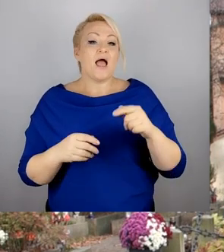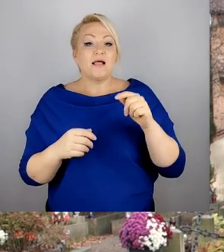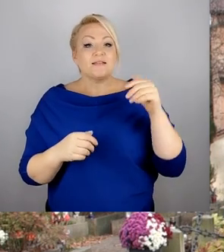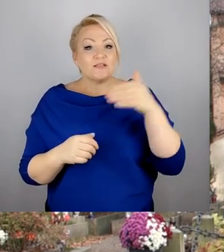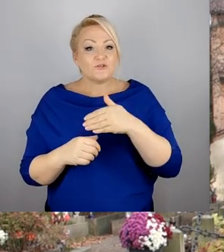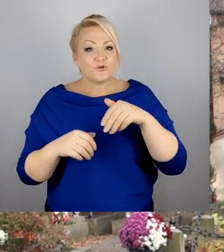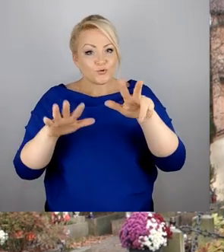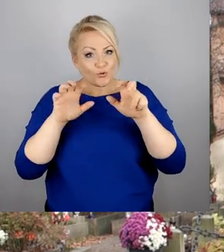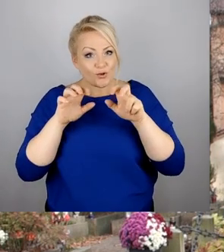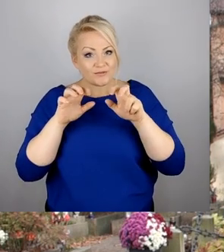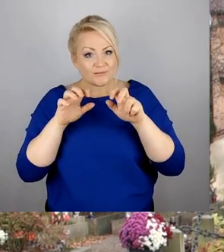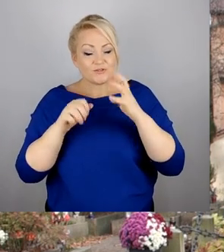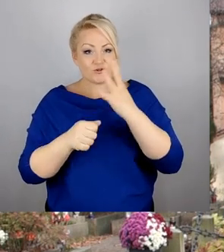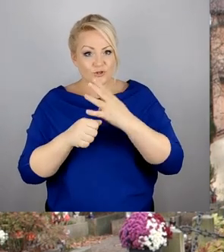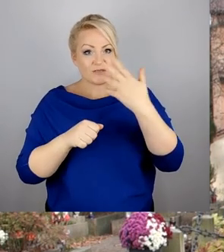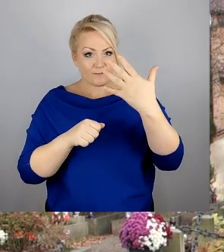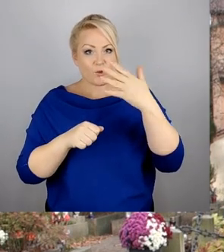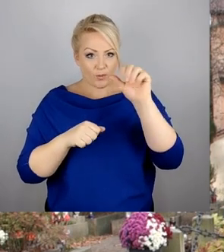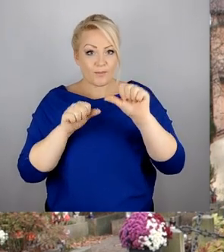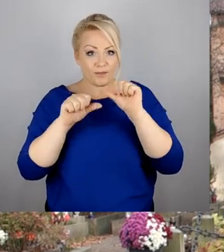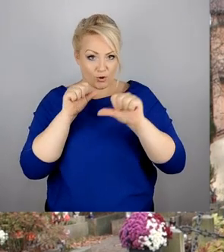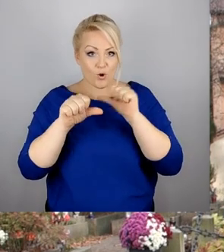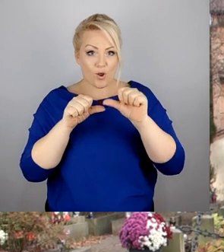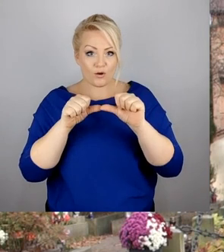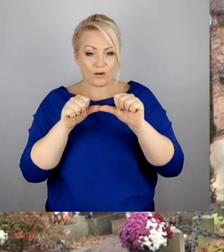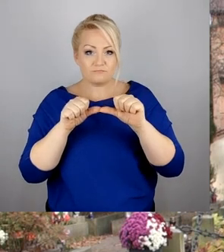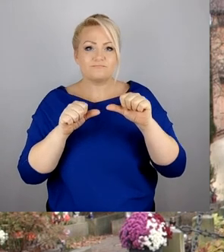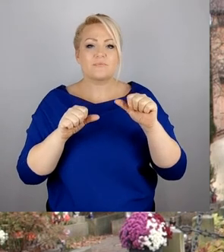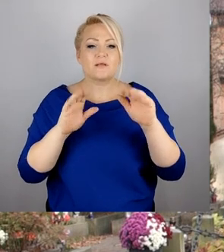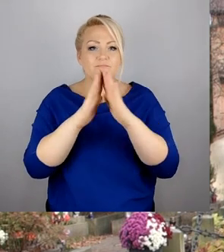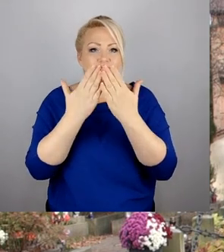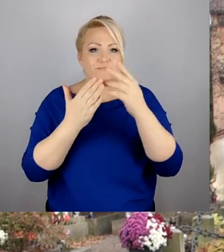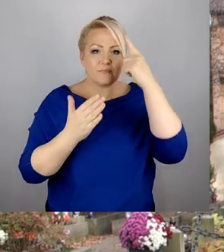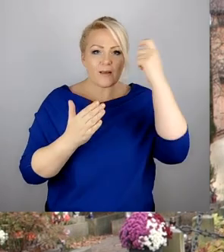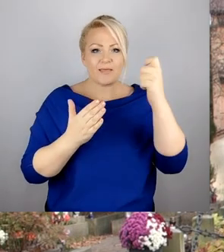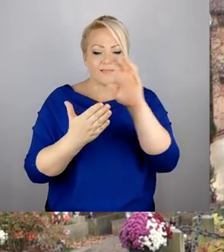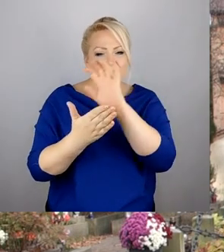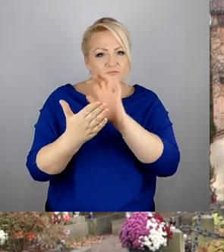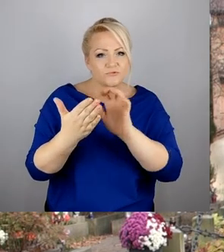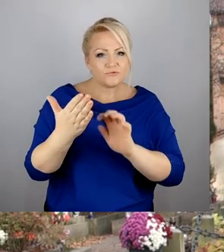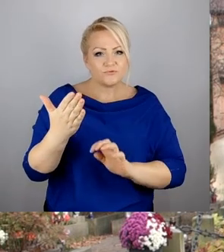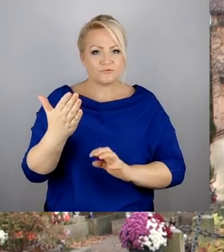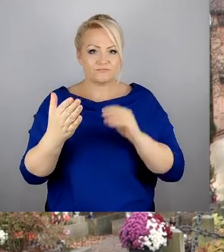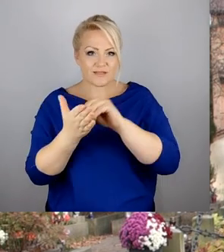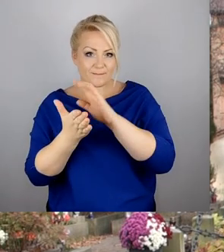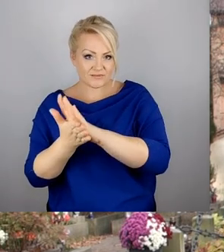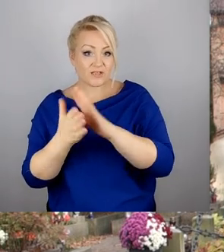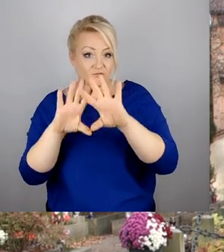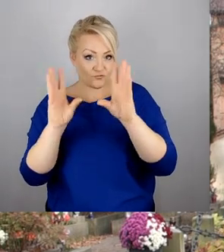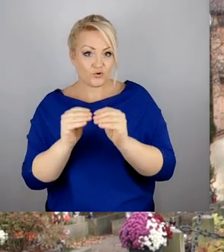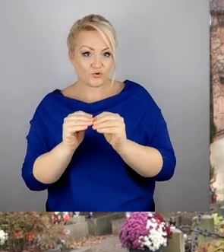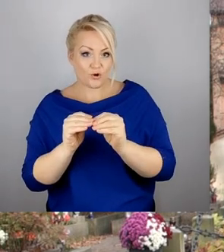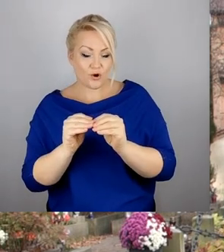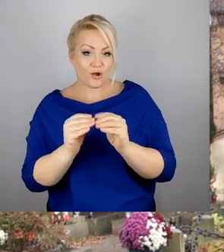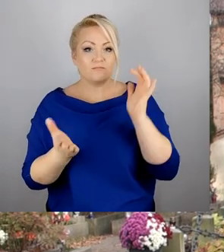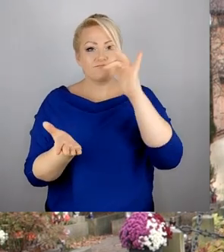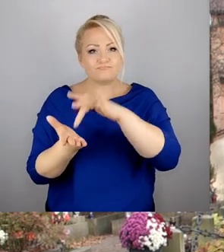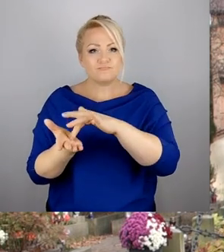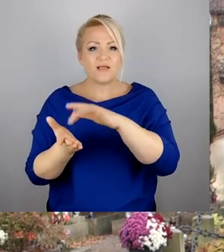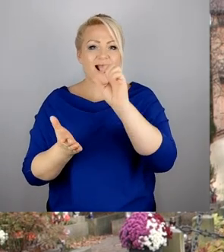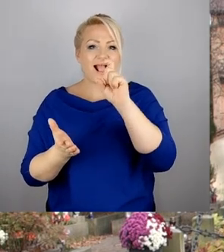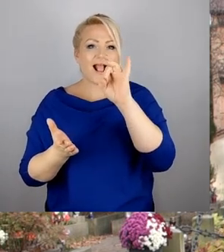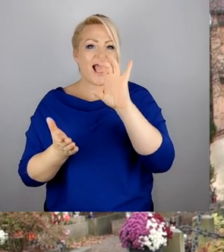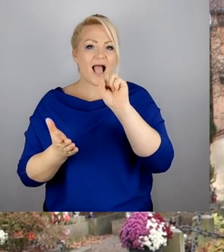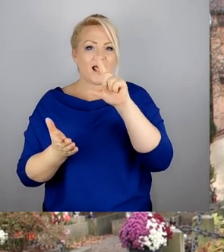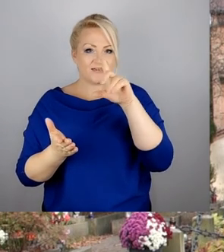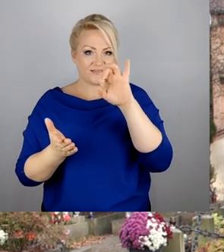1845 roku Rufin Piotrowski ucieka z Syberii i swoją ucieczkę opisuje w pamiętnikach z pobytu na